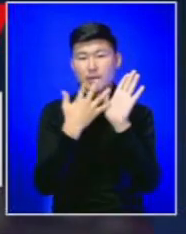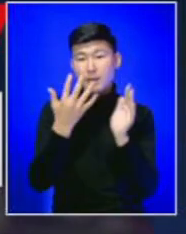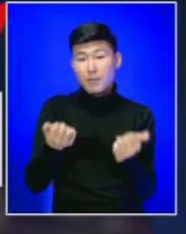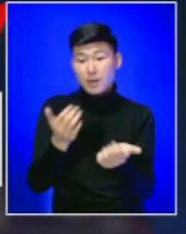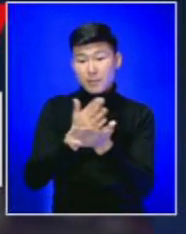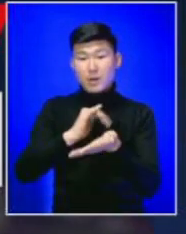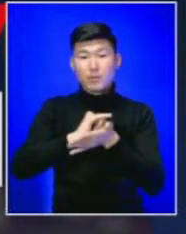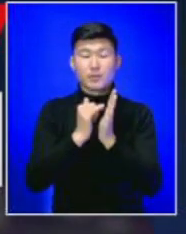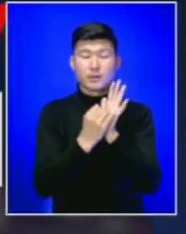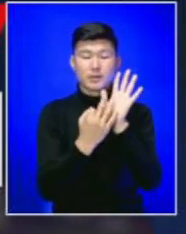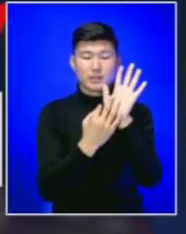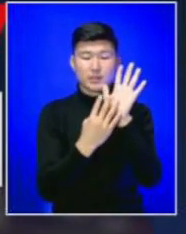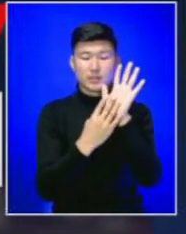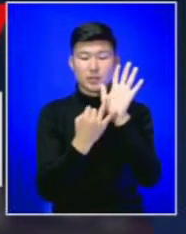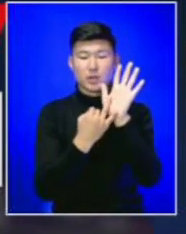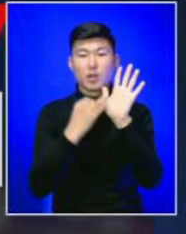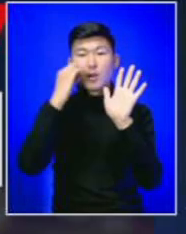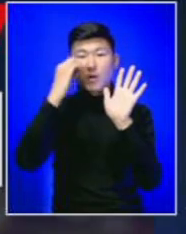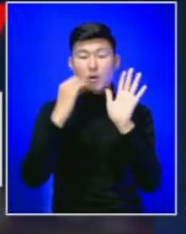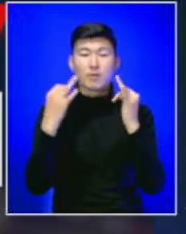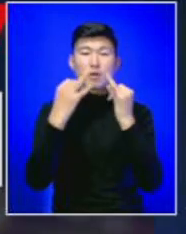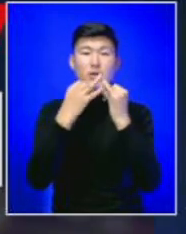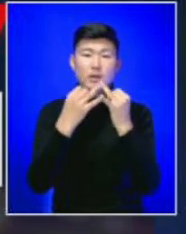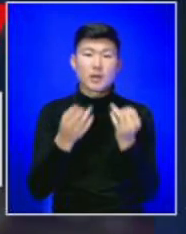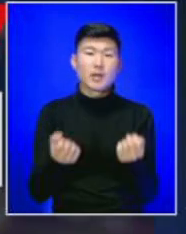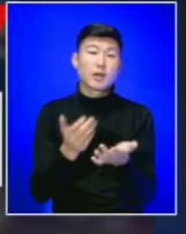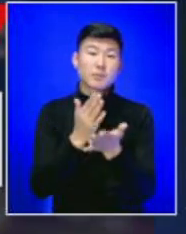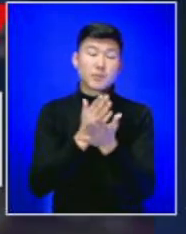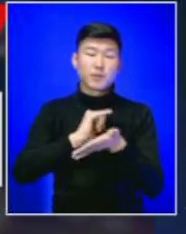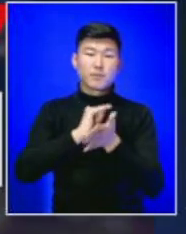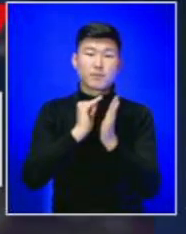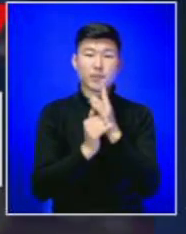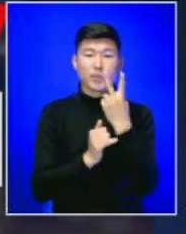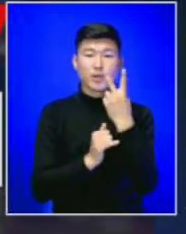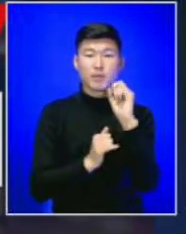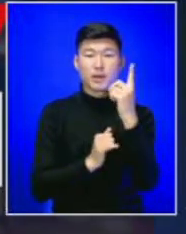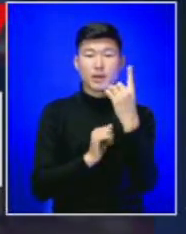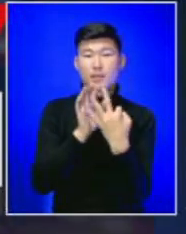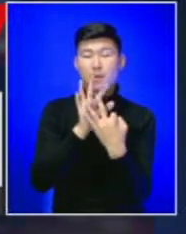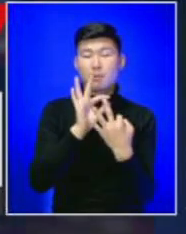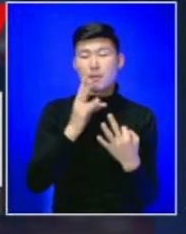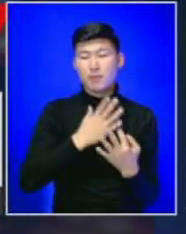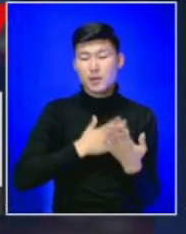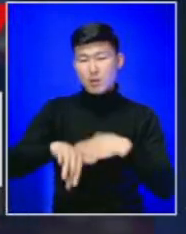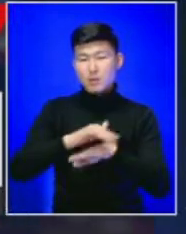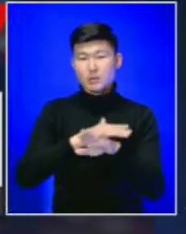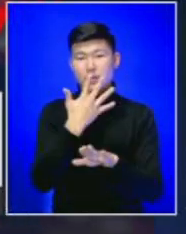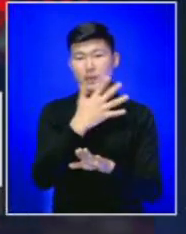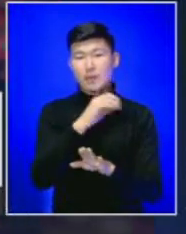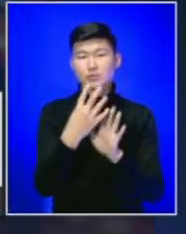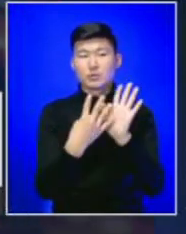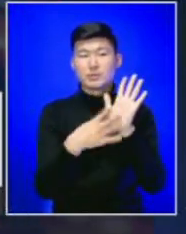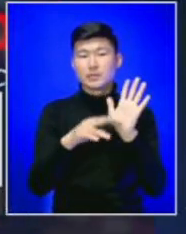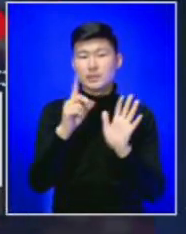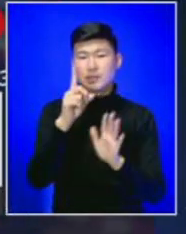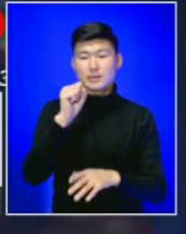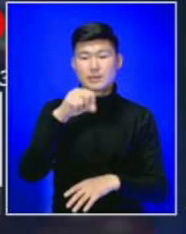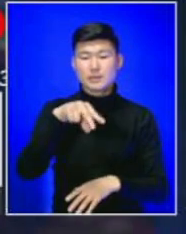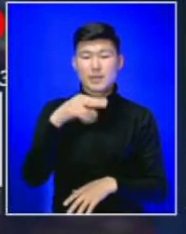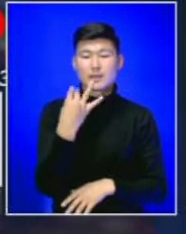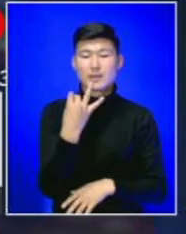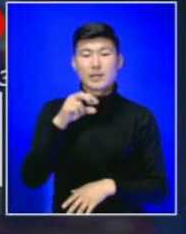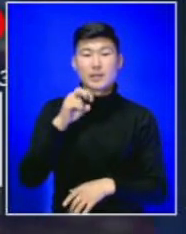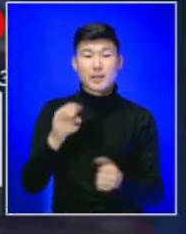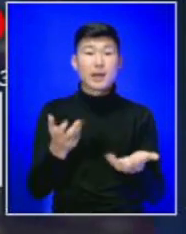бүртгэгдсэнээс 97% нь цахим орчинд үйлдэгдэж байна. Тухайлбал 2018 онд манай улсад нийтдээ 590 заллах гэмтрийг бүртгэгдэж байсан